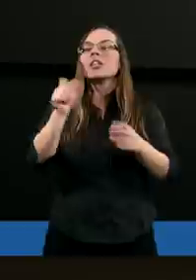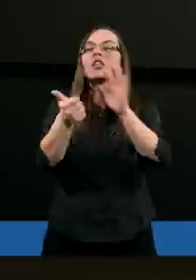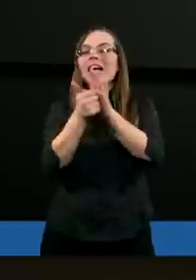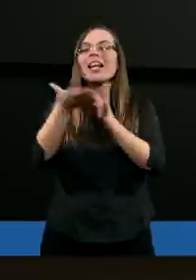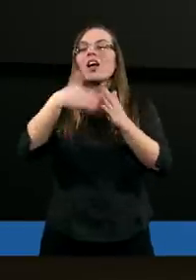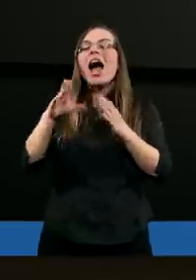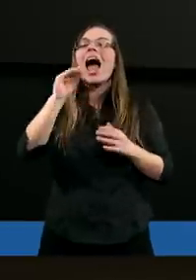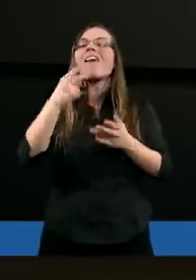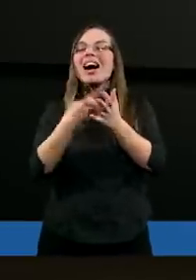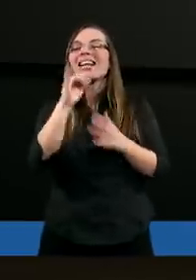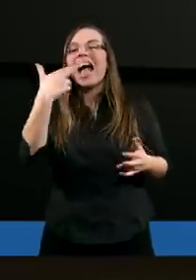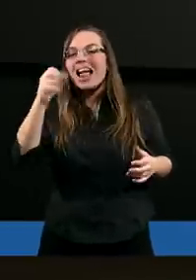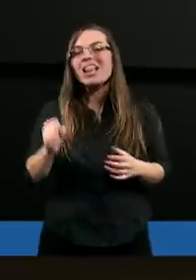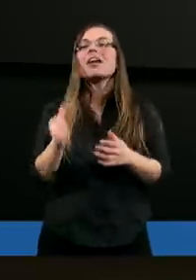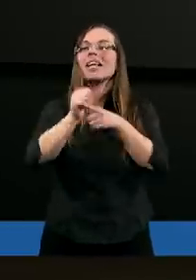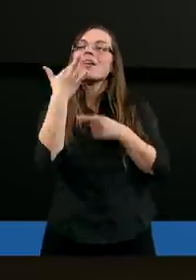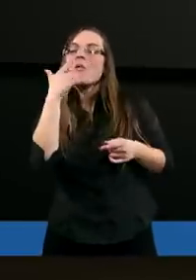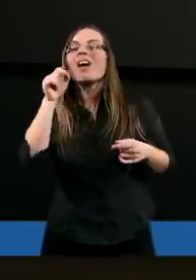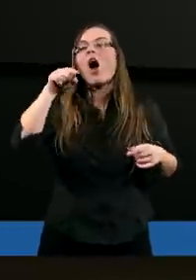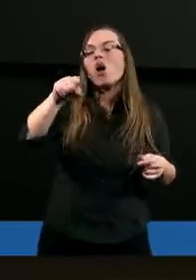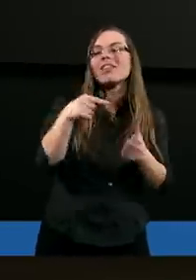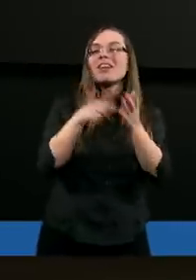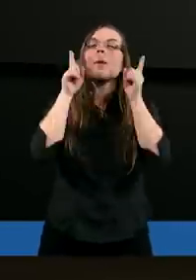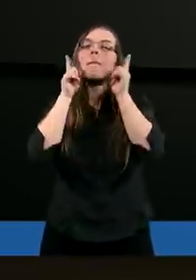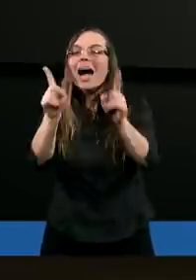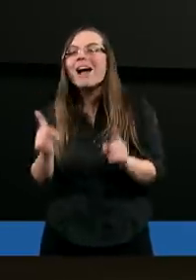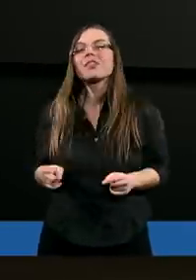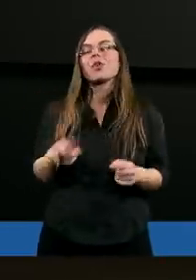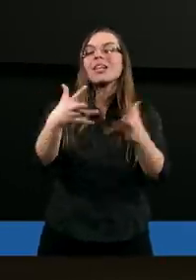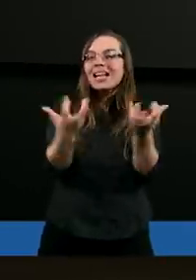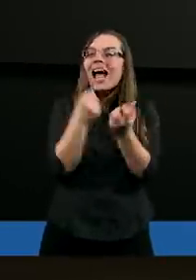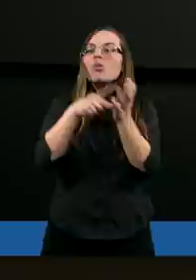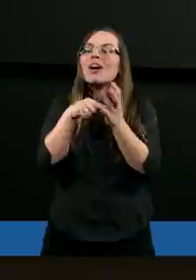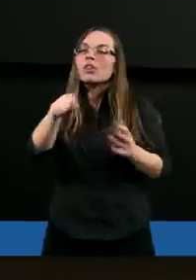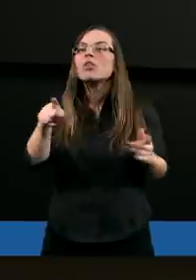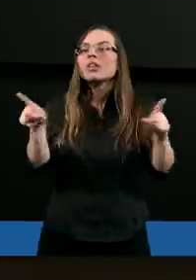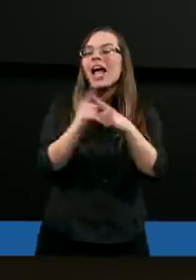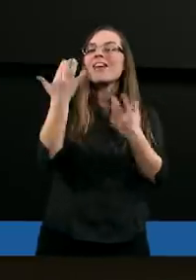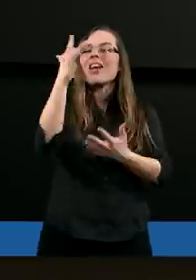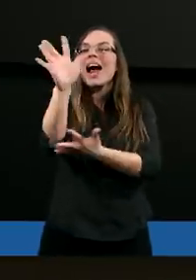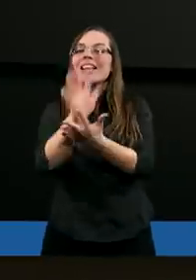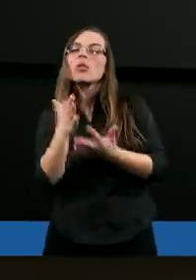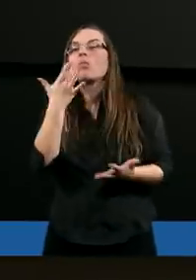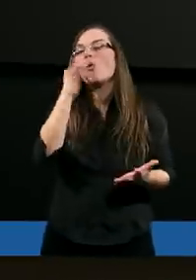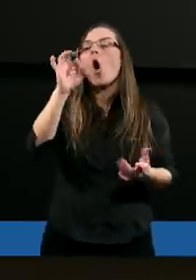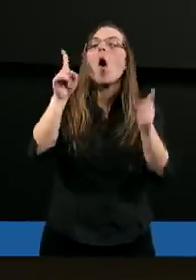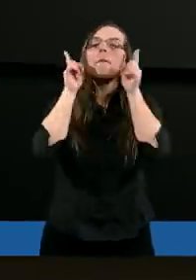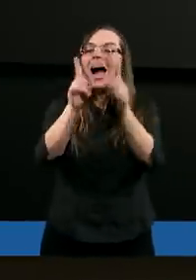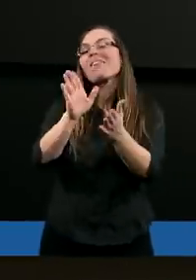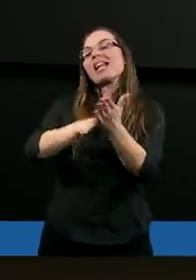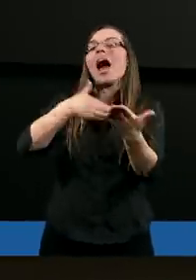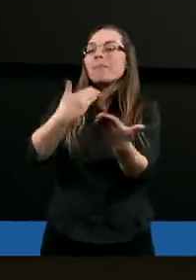rozdziału Ewangelii Jana, jest tu mowa o tej prawdzie, prawda? I znajdujemy tutaj też inne teksty mówiące o prawdzie, na